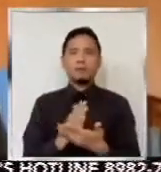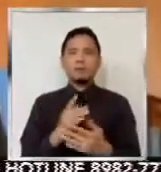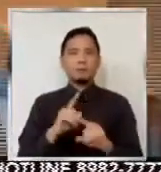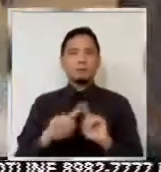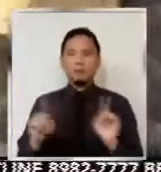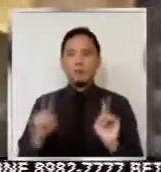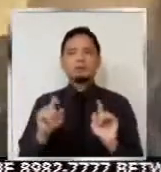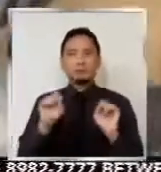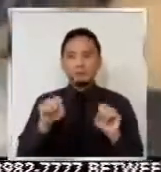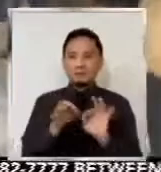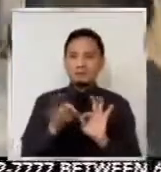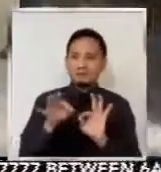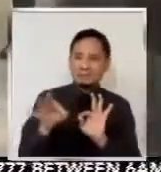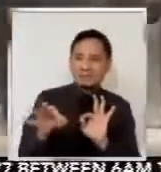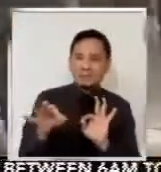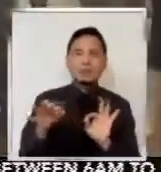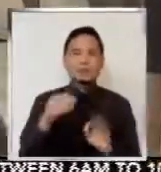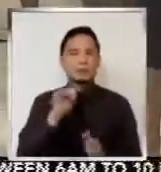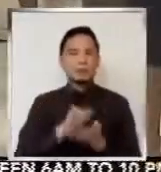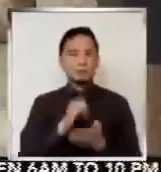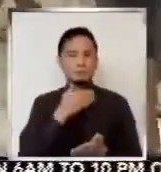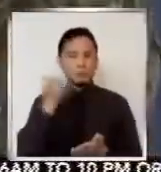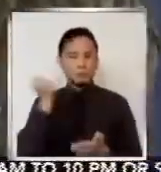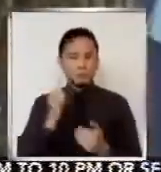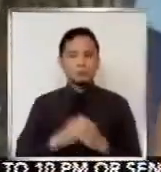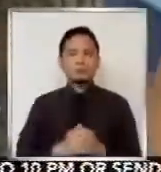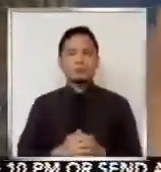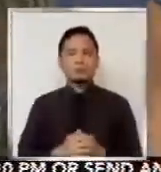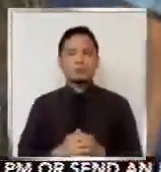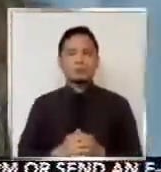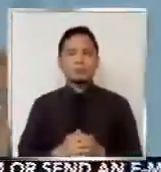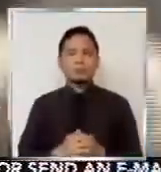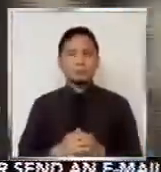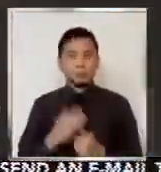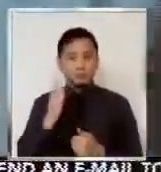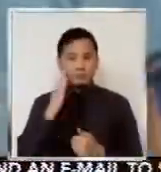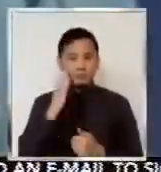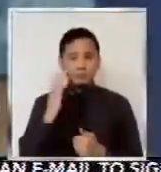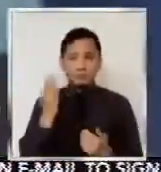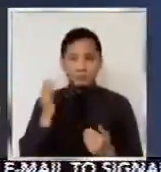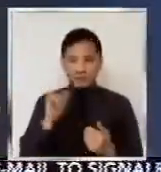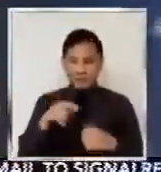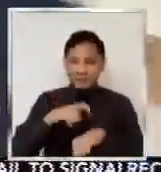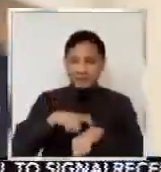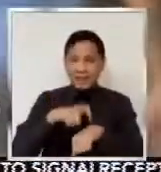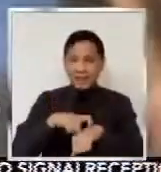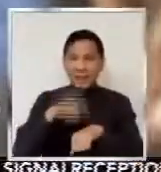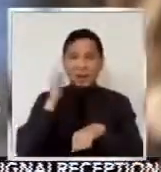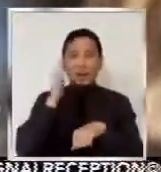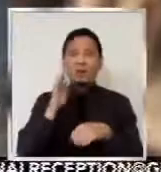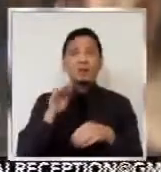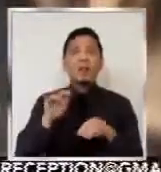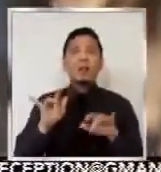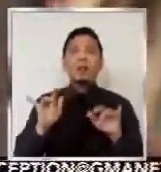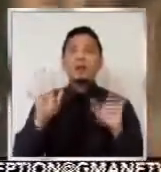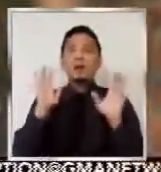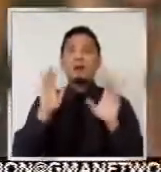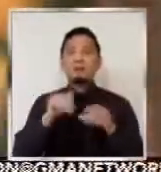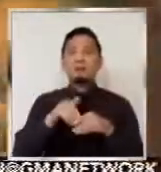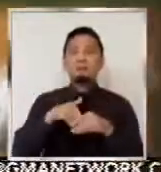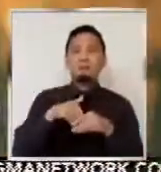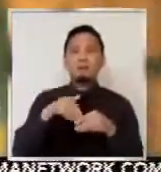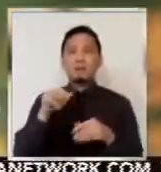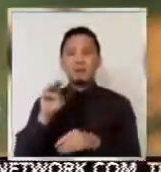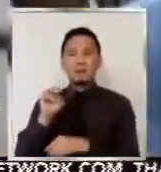the better. So, tingin din ng ibang alkalde, di pa napapanahon para mag-MGCQ. Mas makakaigi raw